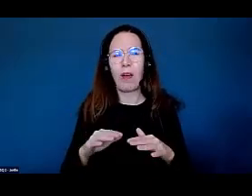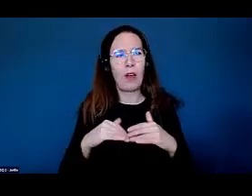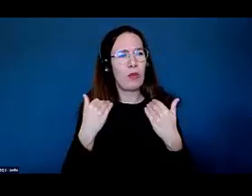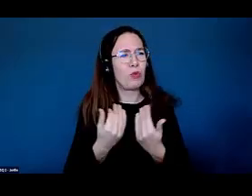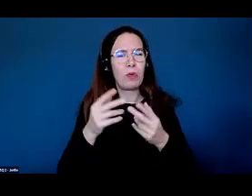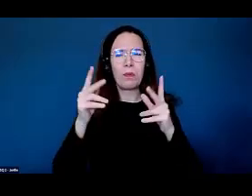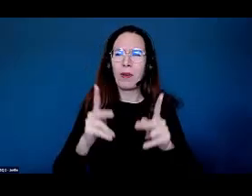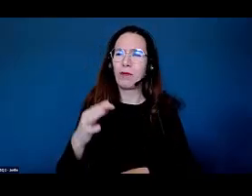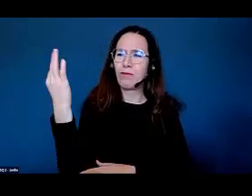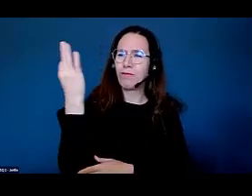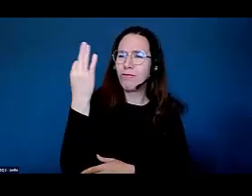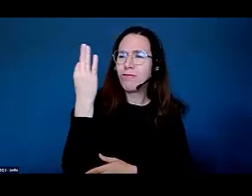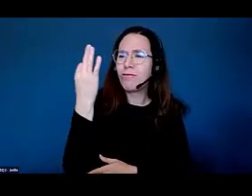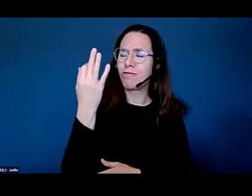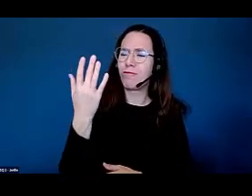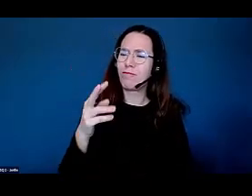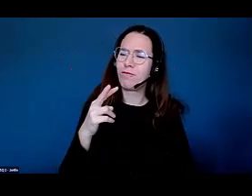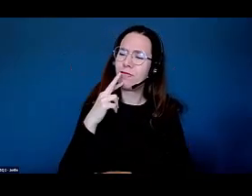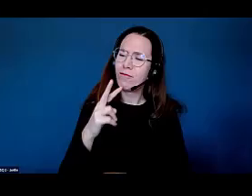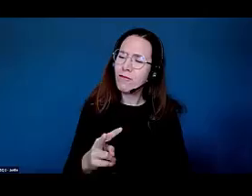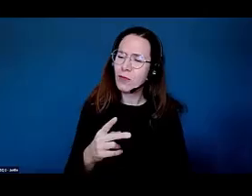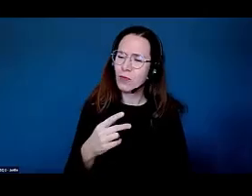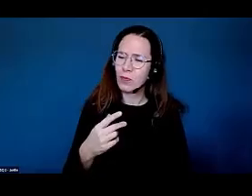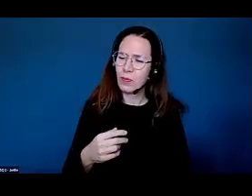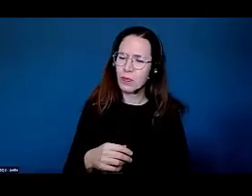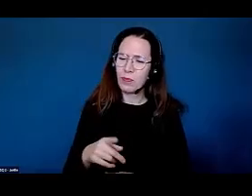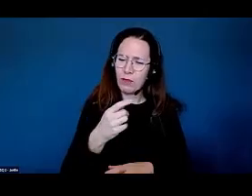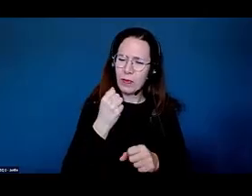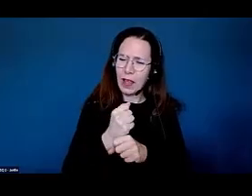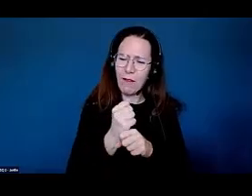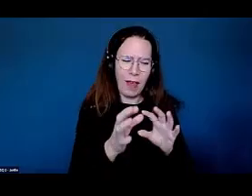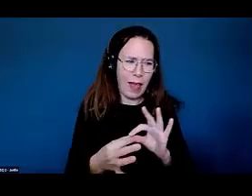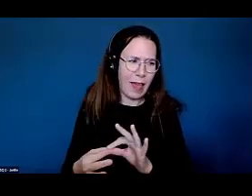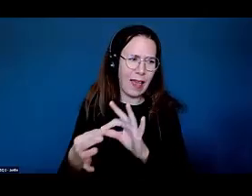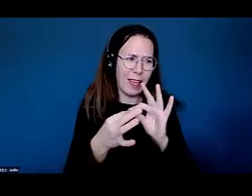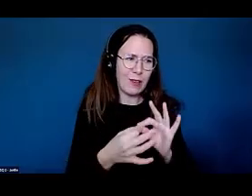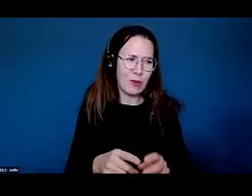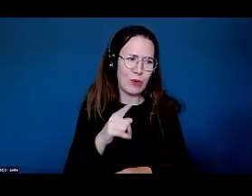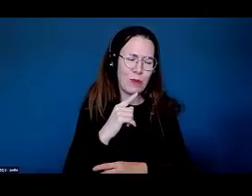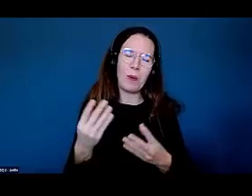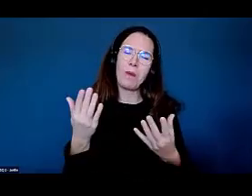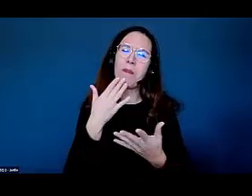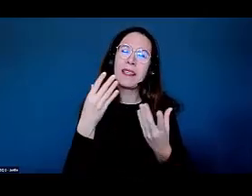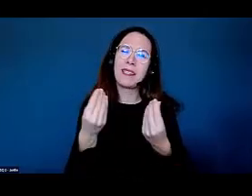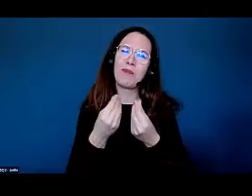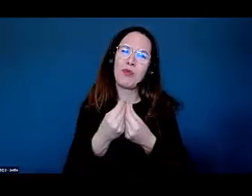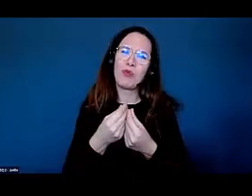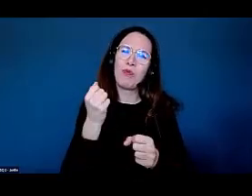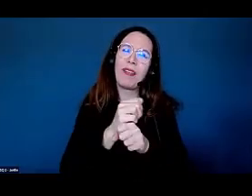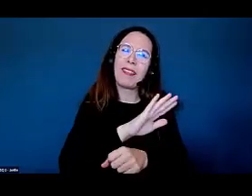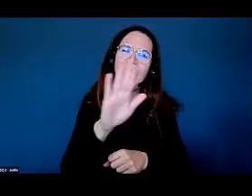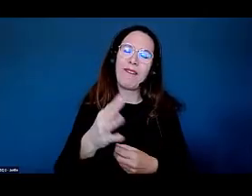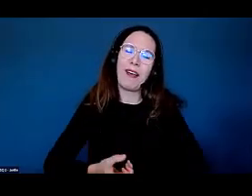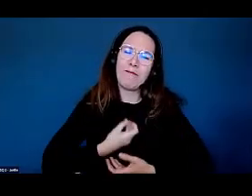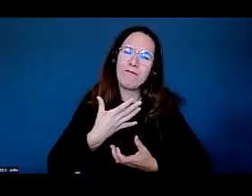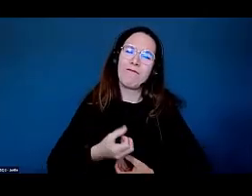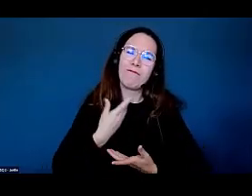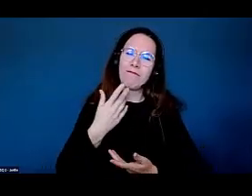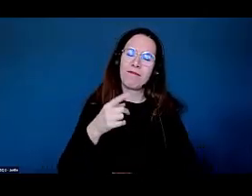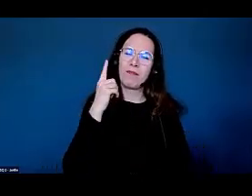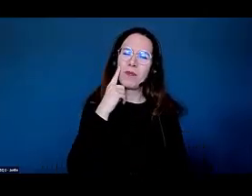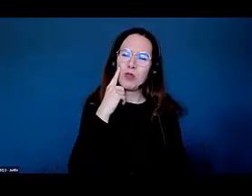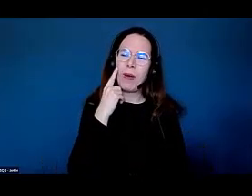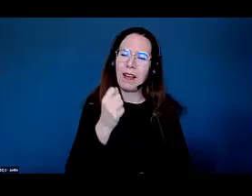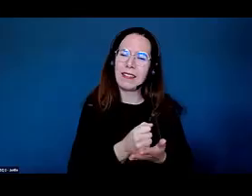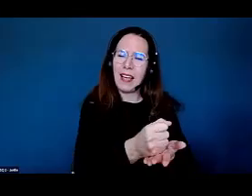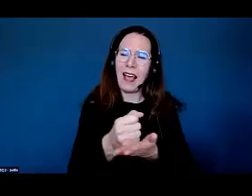les orateurs. Je suis sûre que les personnes avec qui vous travaillez, merci d'avoir partagé votre travail aujourd'hui. Je